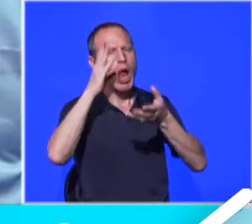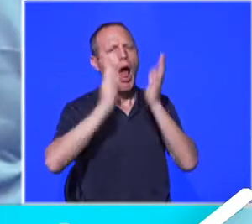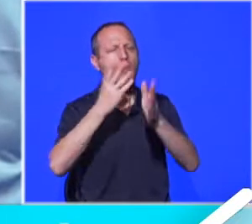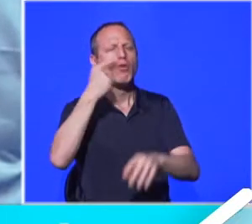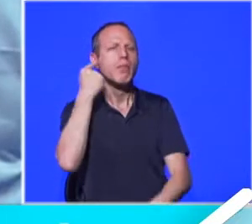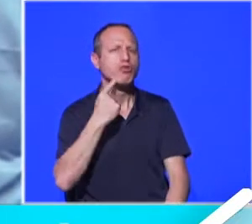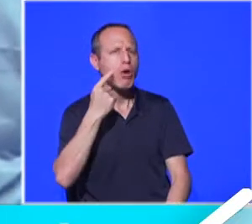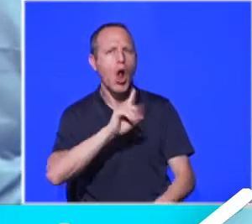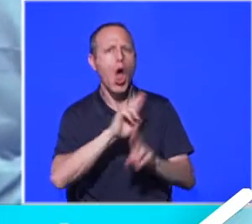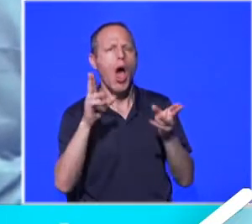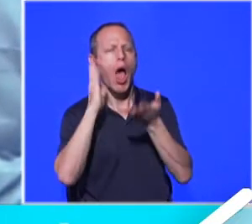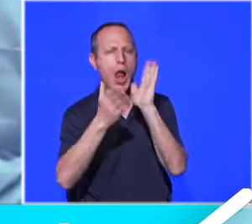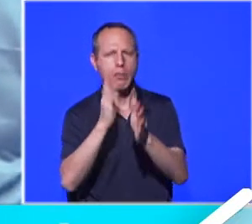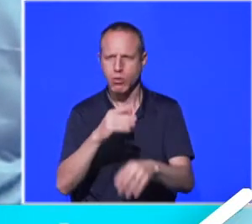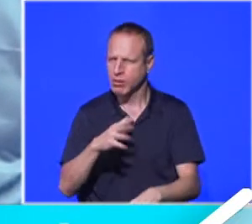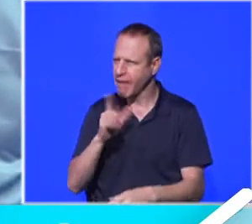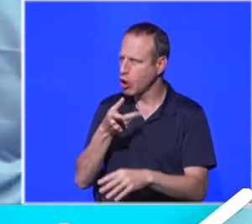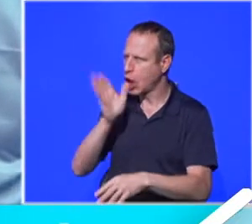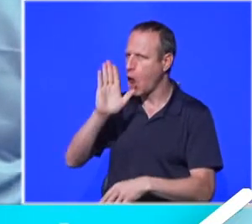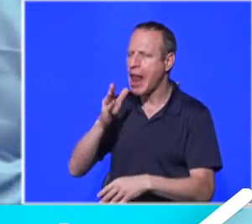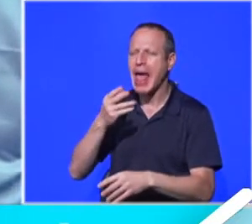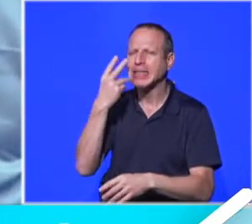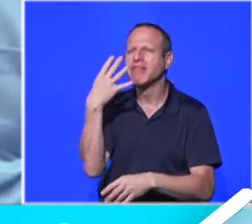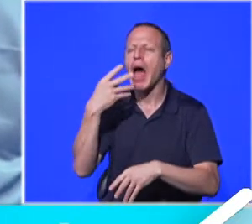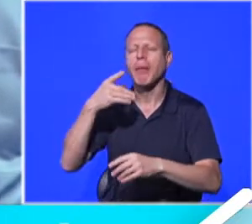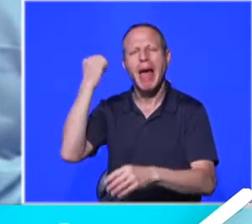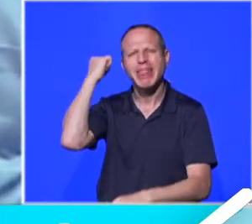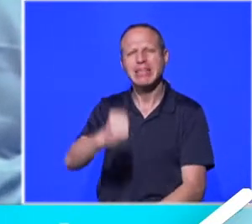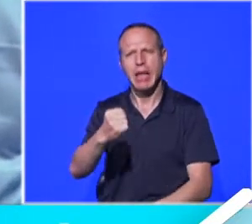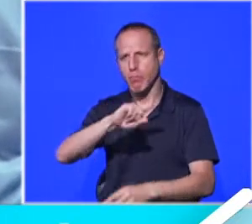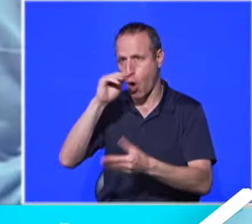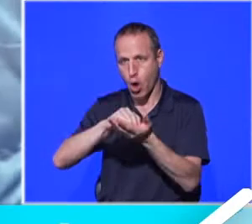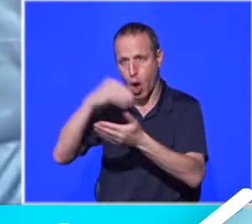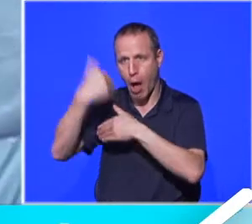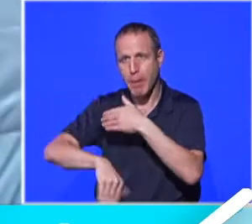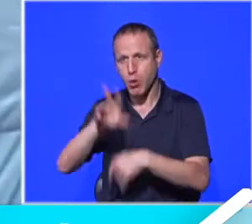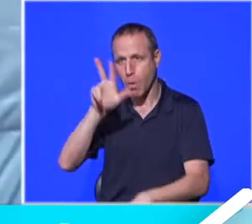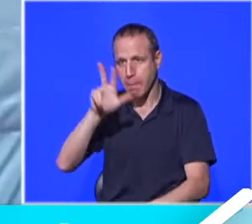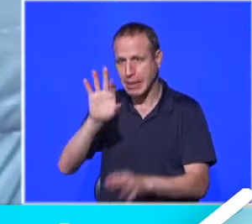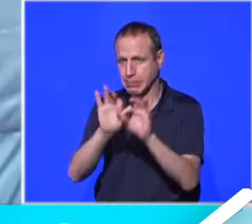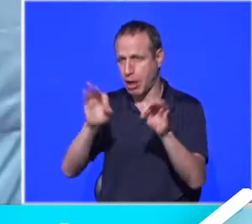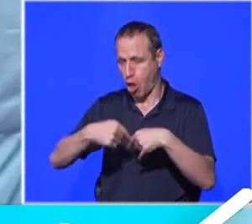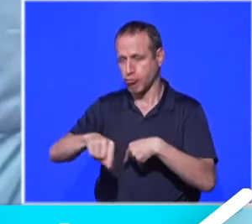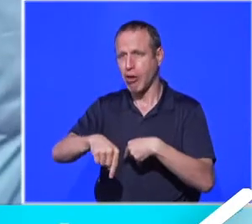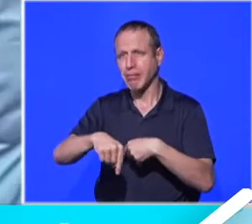הולך? 24 נרצחים, עוד לא גמרנו את מרץ, מתחילת השנה. מתחילת השנה,